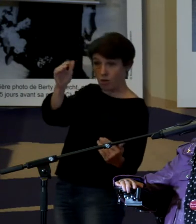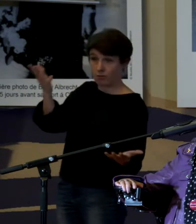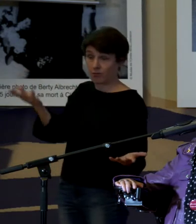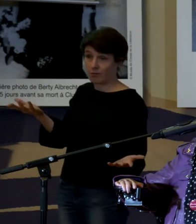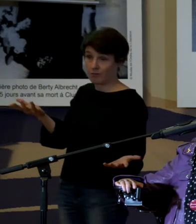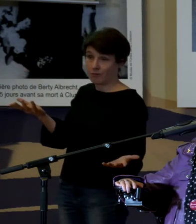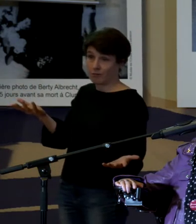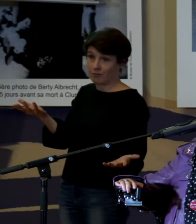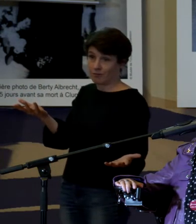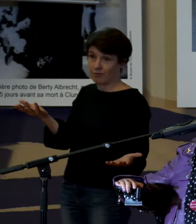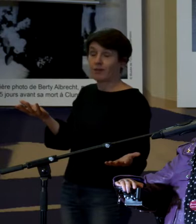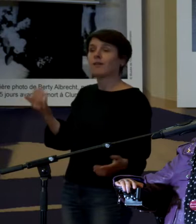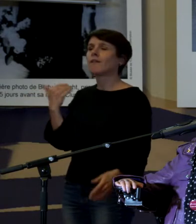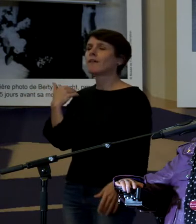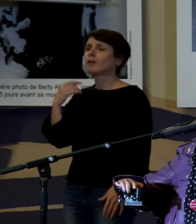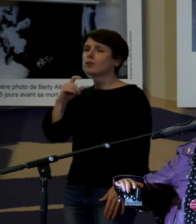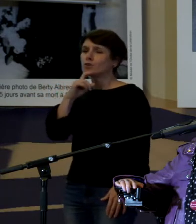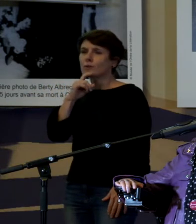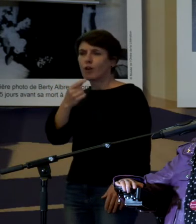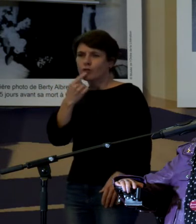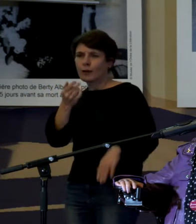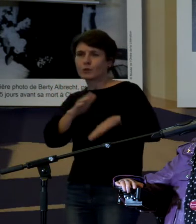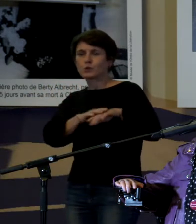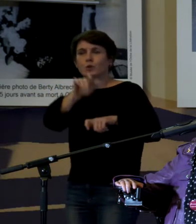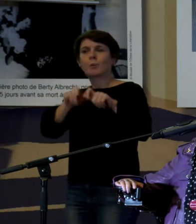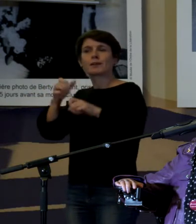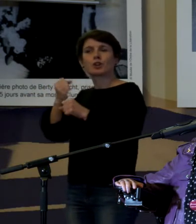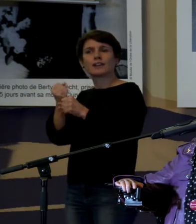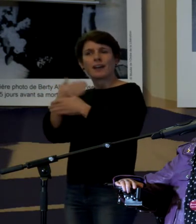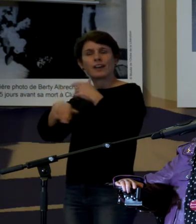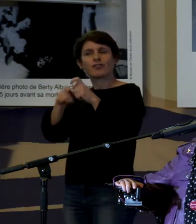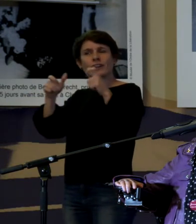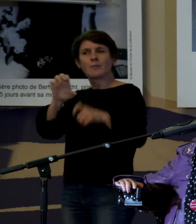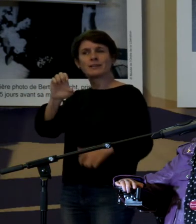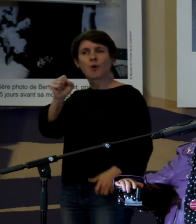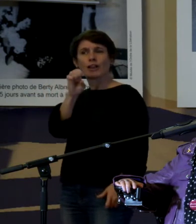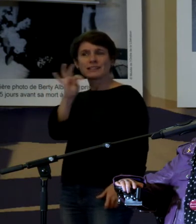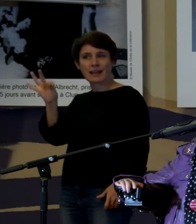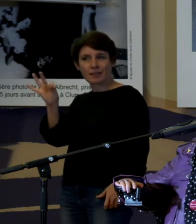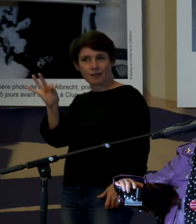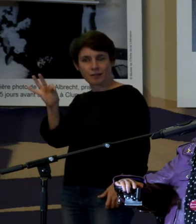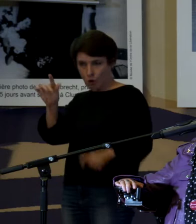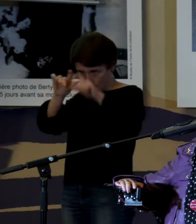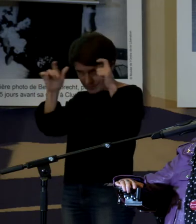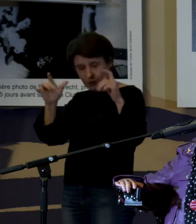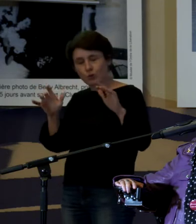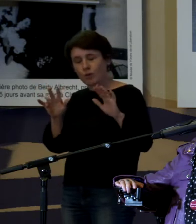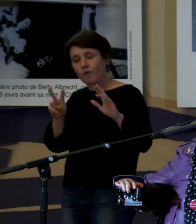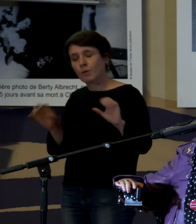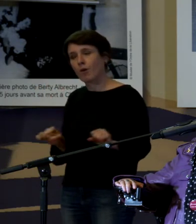handicapées. Tout à l'heure, je parlais du statut des travailleurs en ESAT. Enfin, c'est quand même hallucinant, ce statut. Je veux dire, c'est